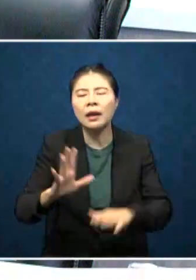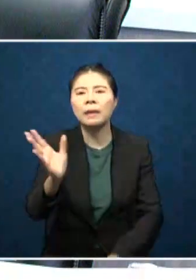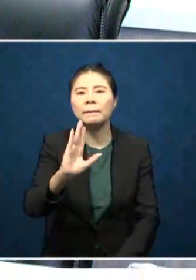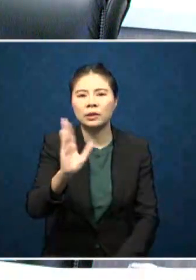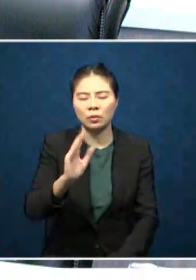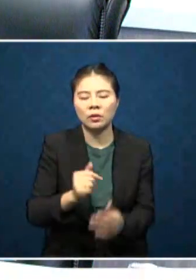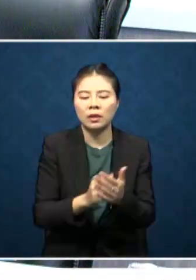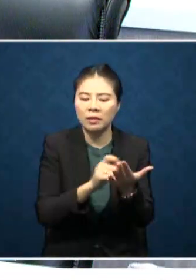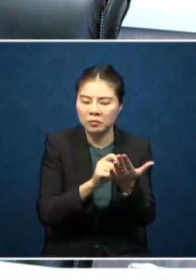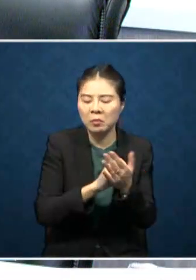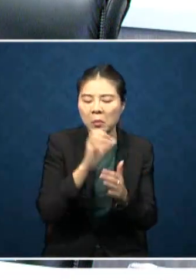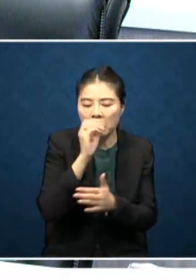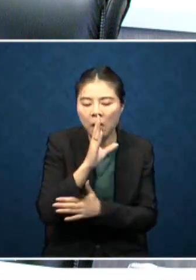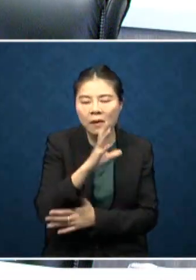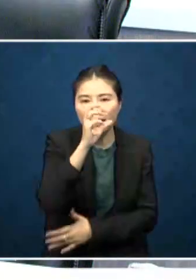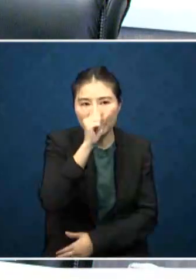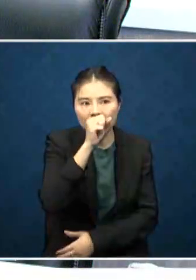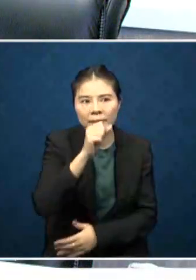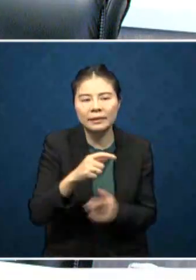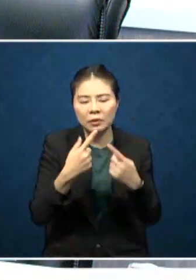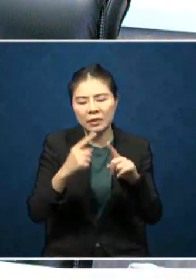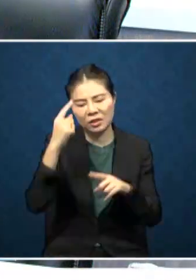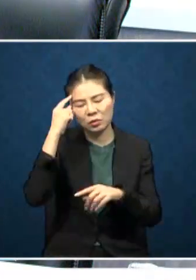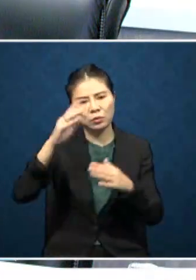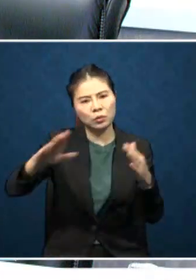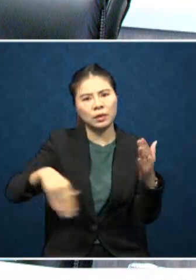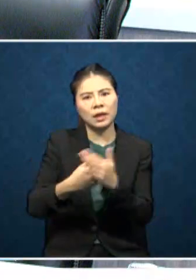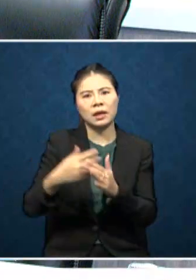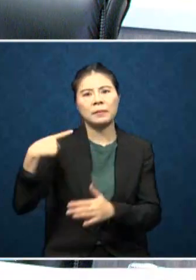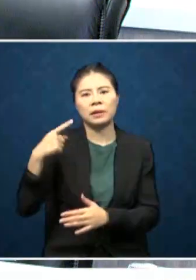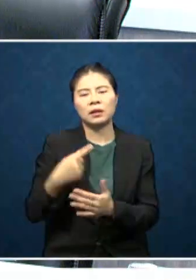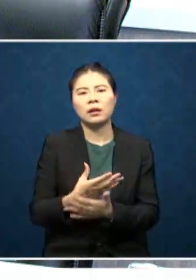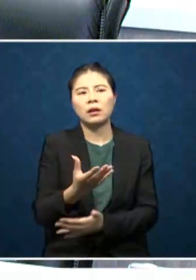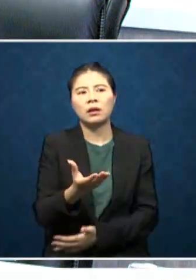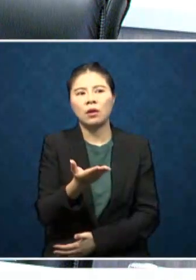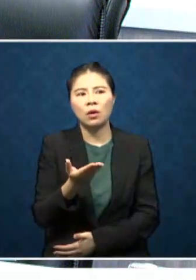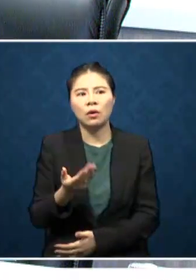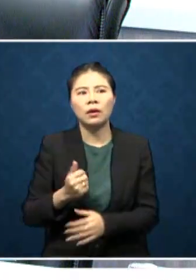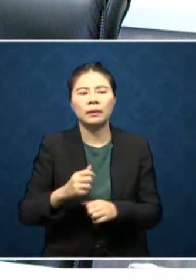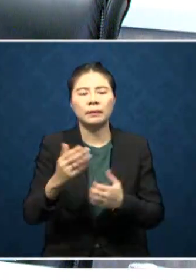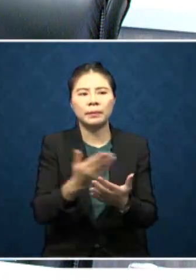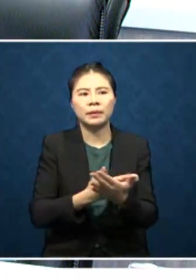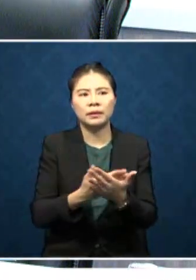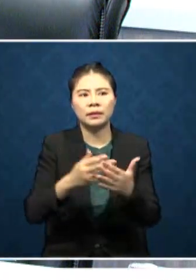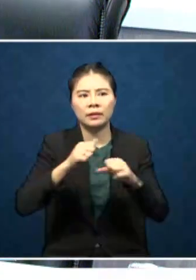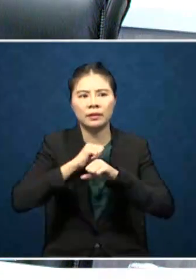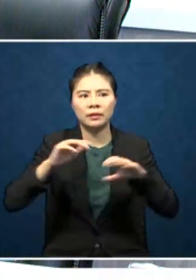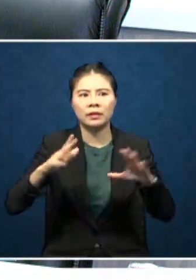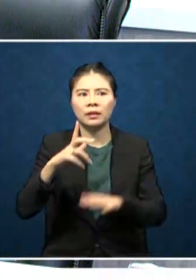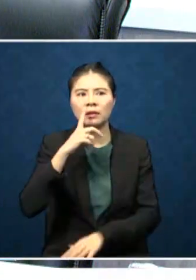ระบุเป็นลายๆไปแต่ผมเชื่อว่าเป็นประโยชน์ครับขอให้ท่านได้พิจารณาเผยแพร่เน้นย้ำนะครับ